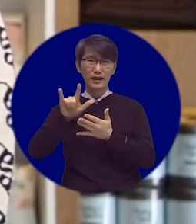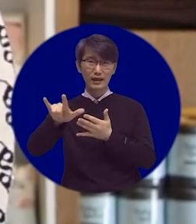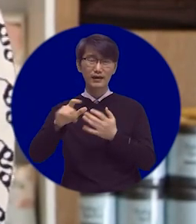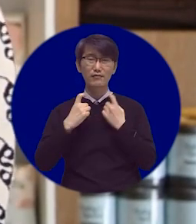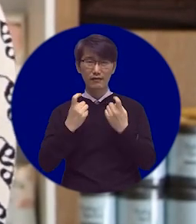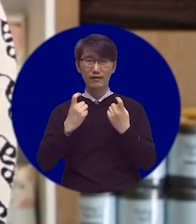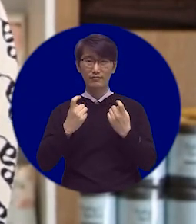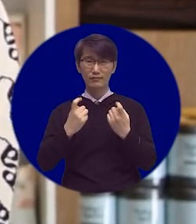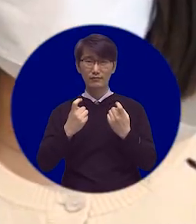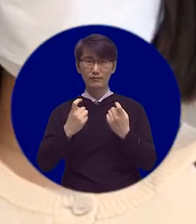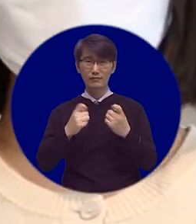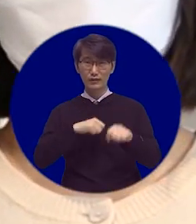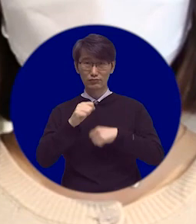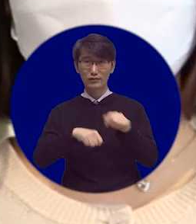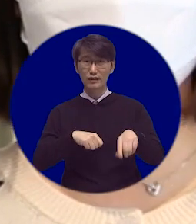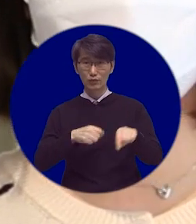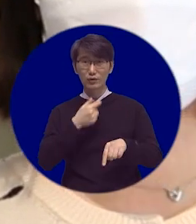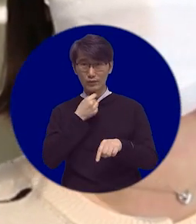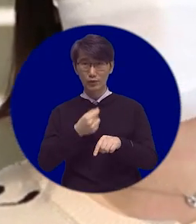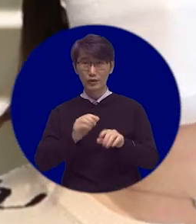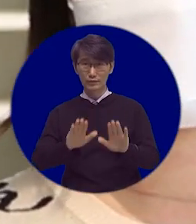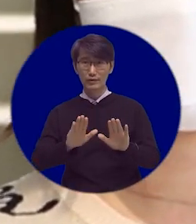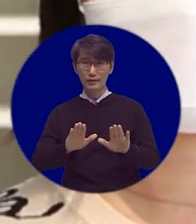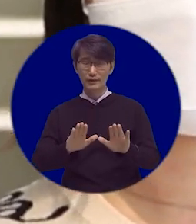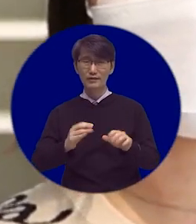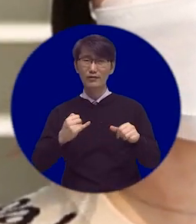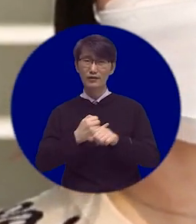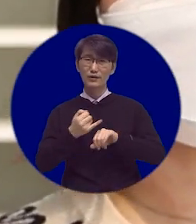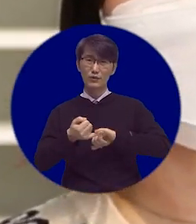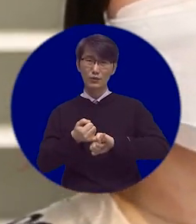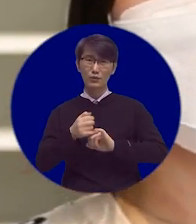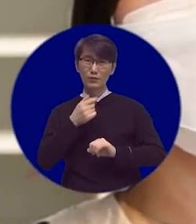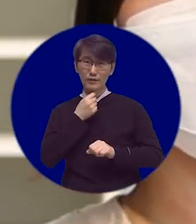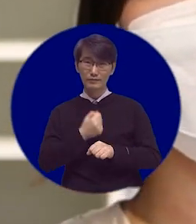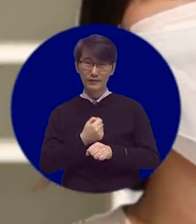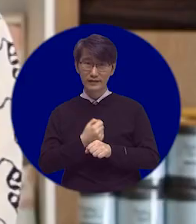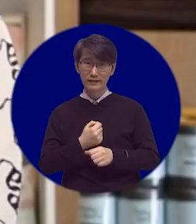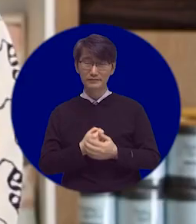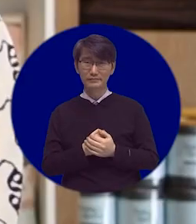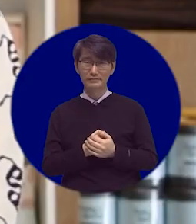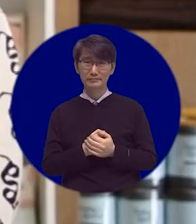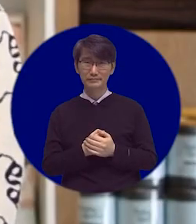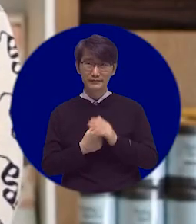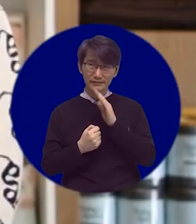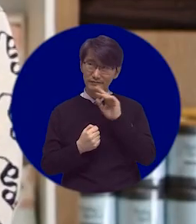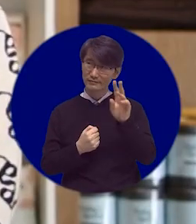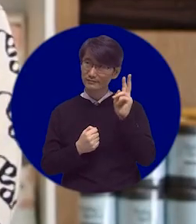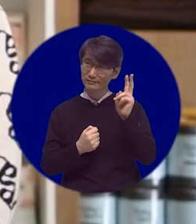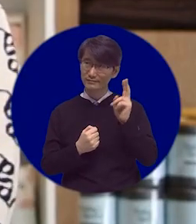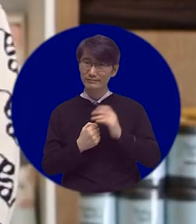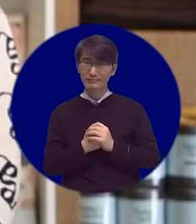자유롭게 다녀오고 싶고 이번 연도에는 전 연애도 꼭 할 예정입니다. 글쎄요.